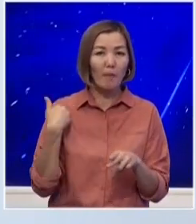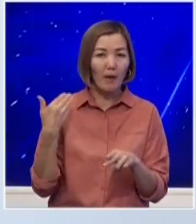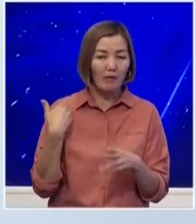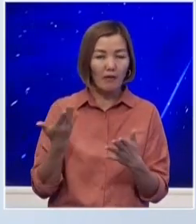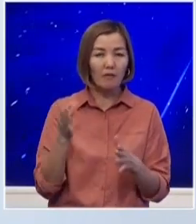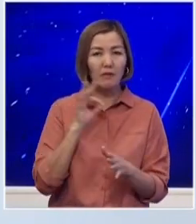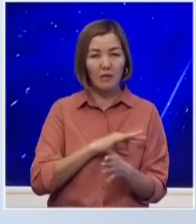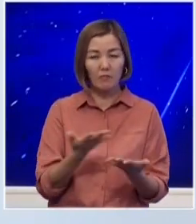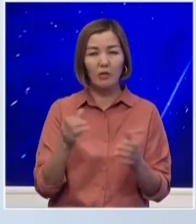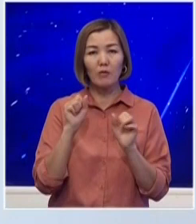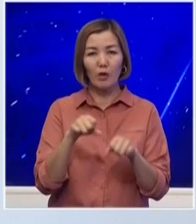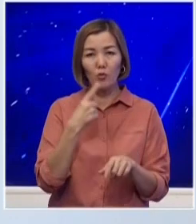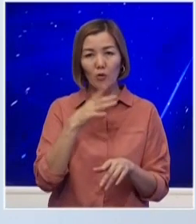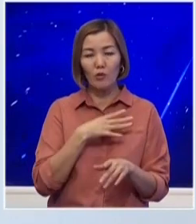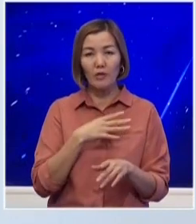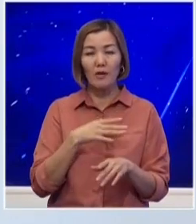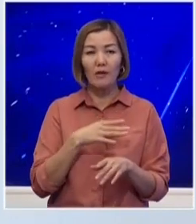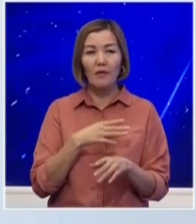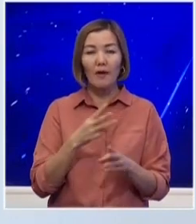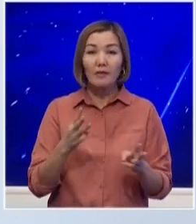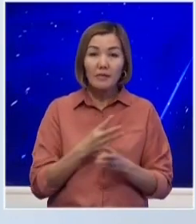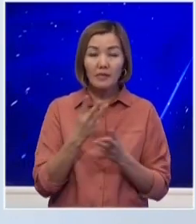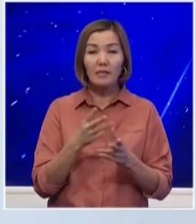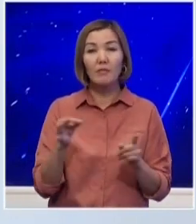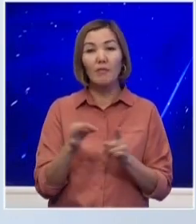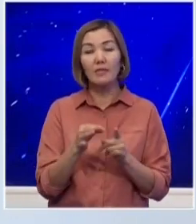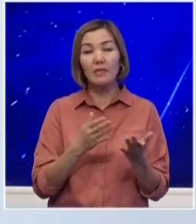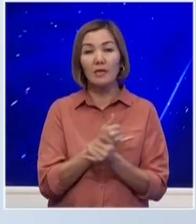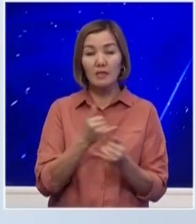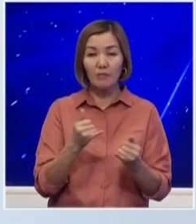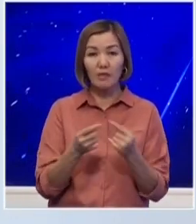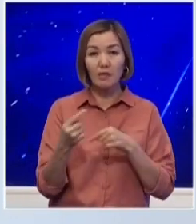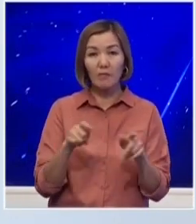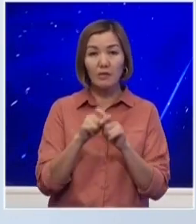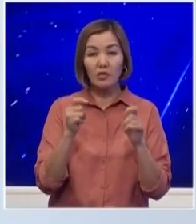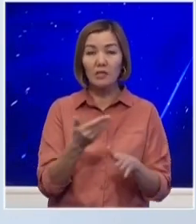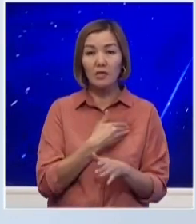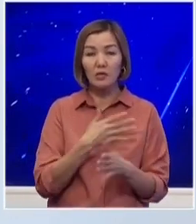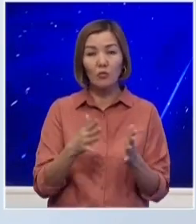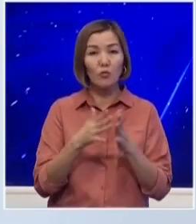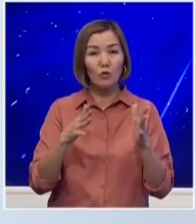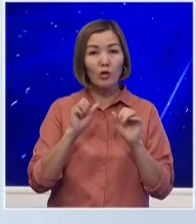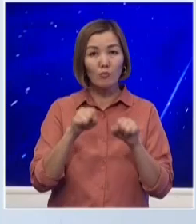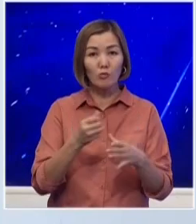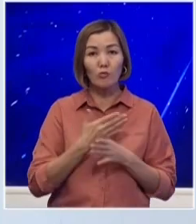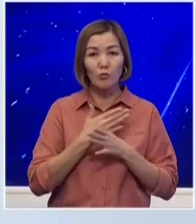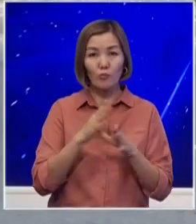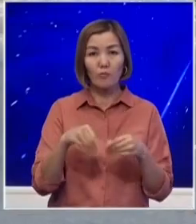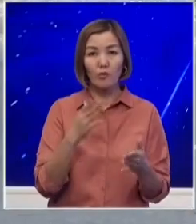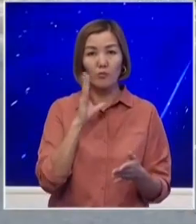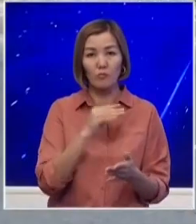Егер халық өзі шын ниетімен жақсы осы мақсатта жұмыс істейтін болса, бұл өте жақсы табыс көзі деп